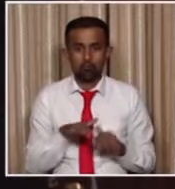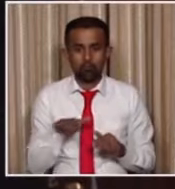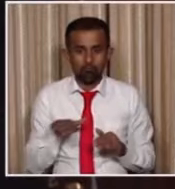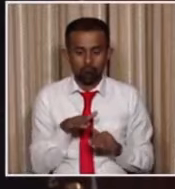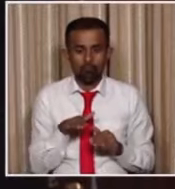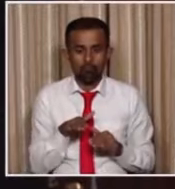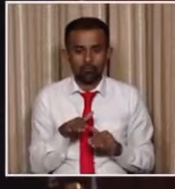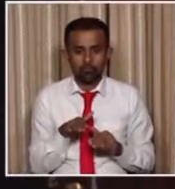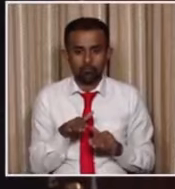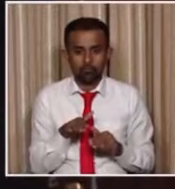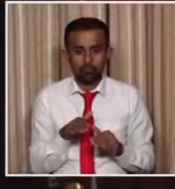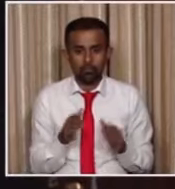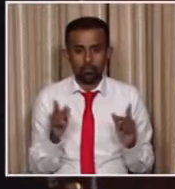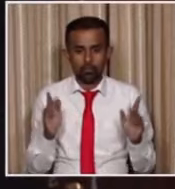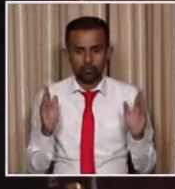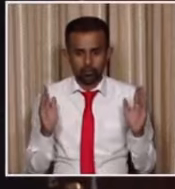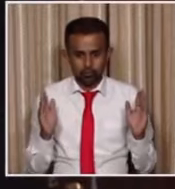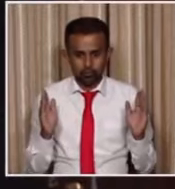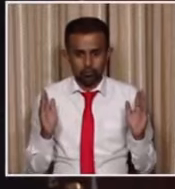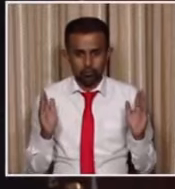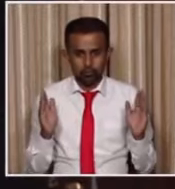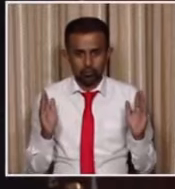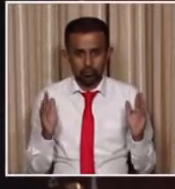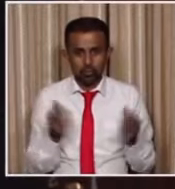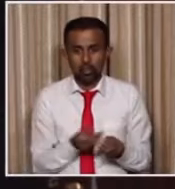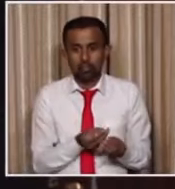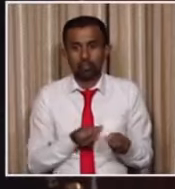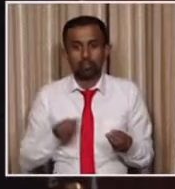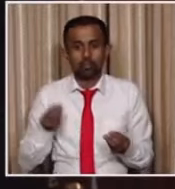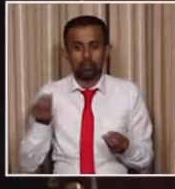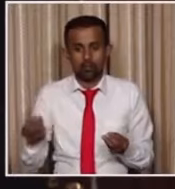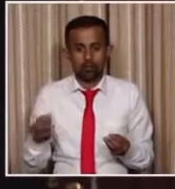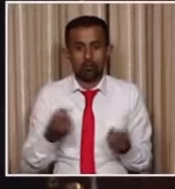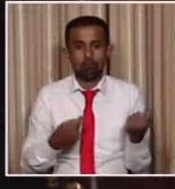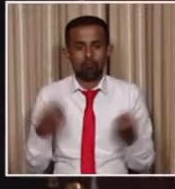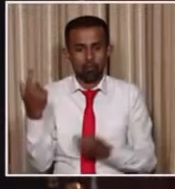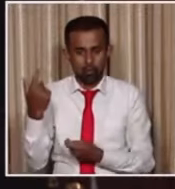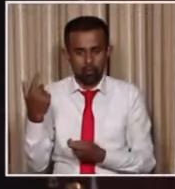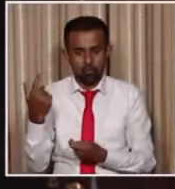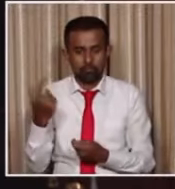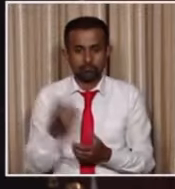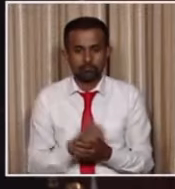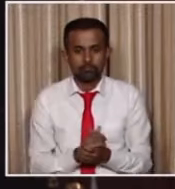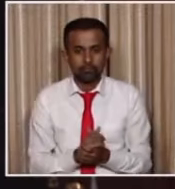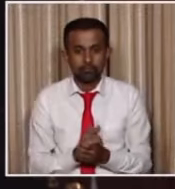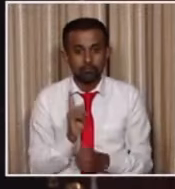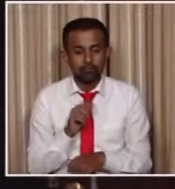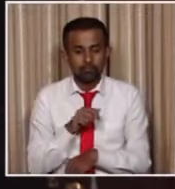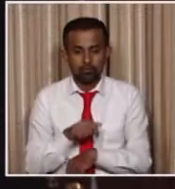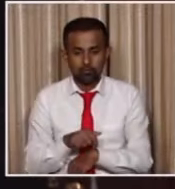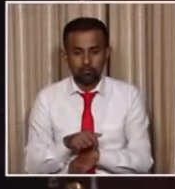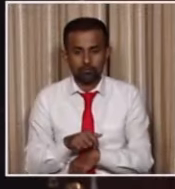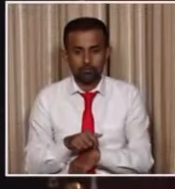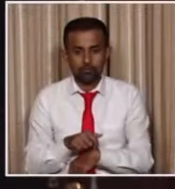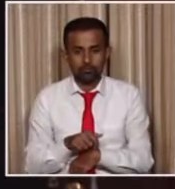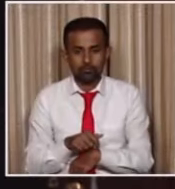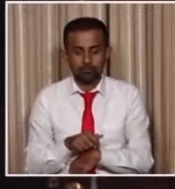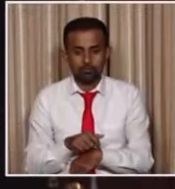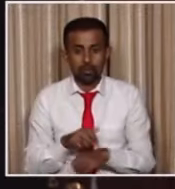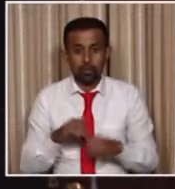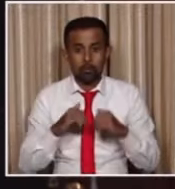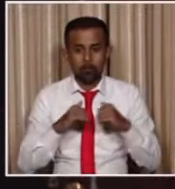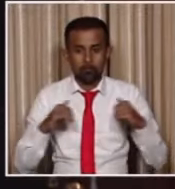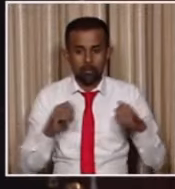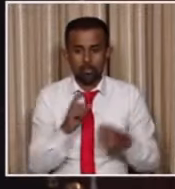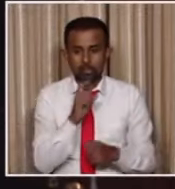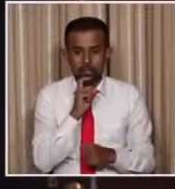යම්කිසි සීමාවකට යටත්ව බැහැර කරනවා එහෙම නැත්නම් ඒවා විකුණනවා. දැන් ඒ අවස්ථාවේදී ඇත්තටම මේ බෙදුම්